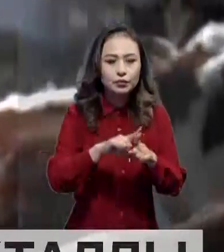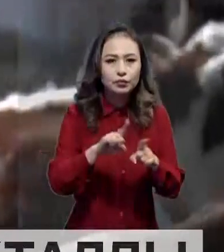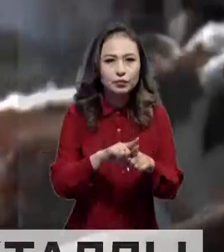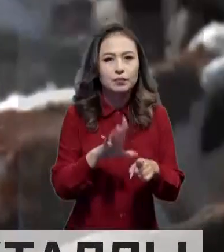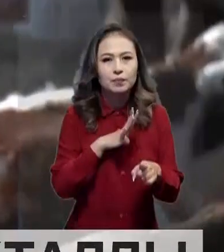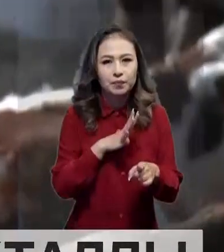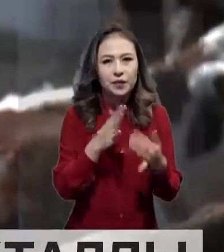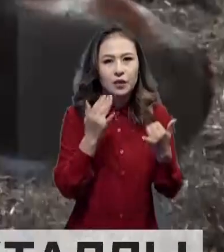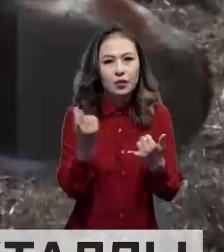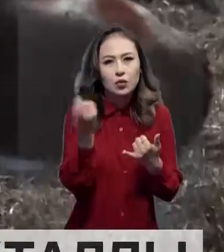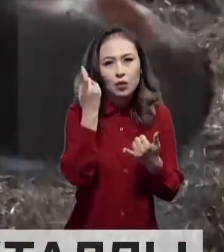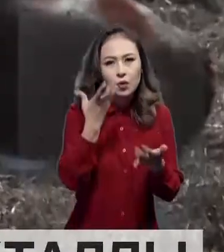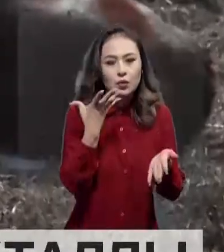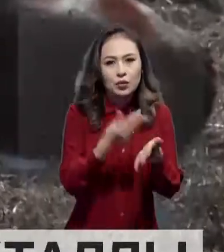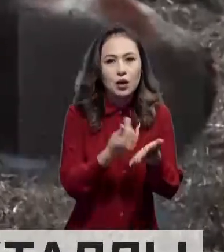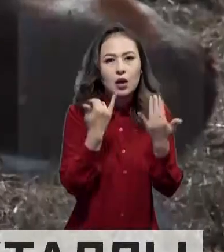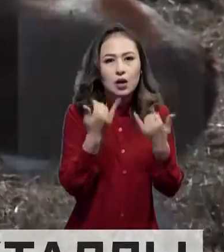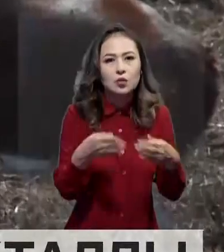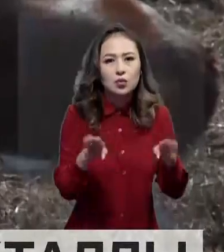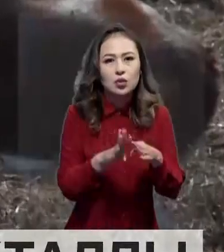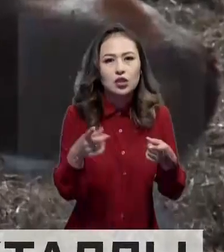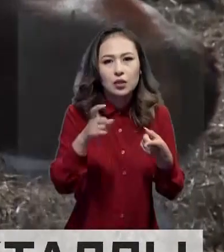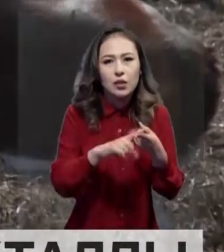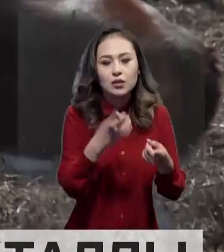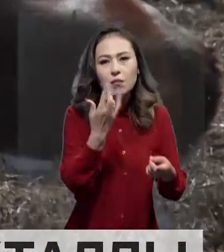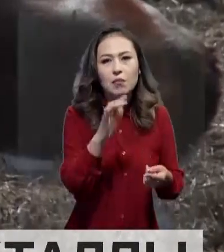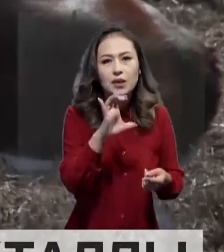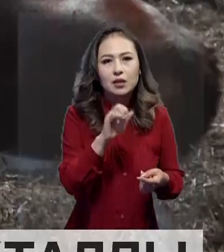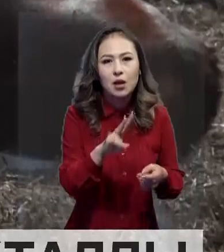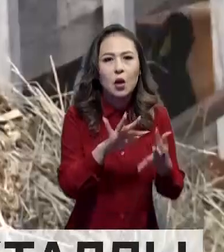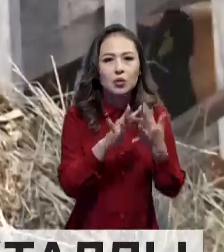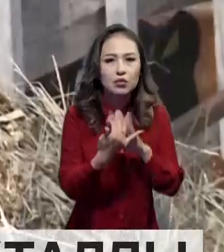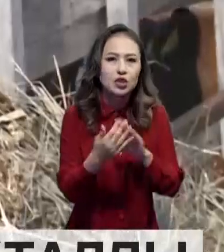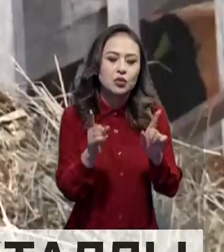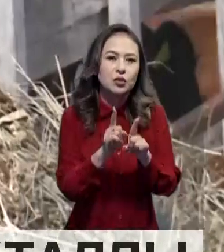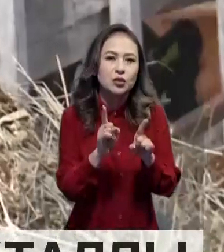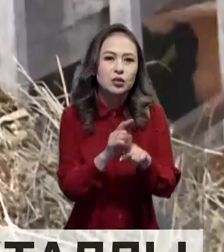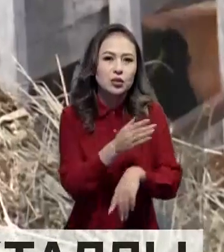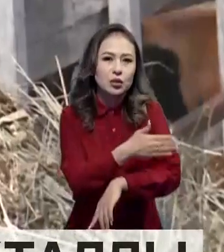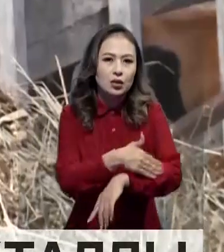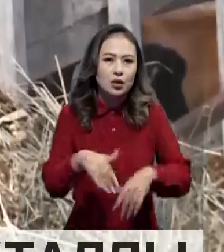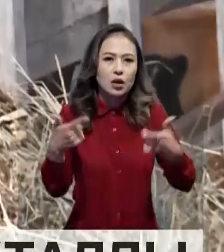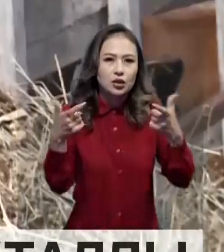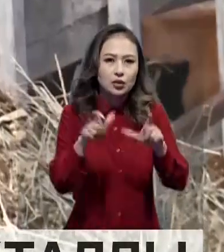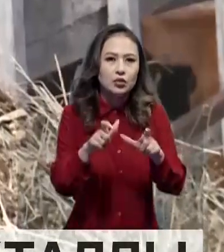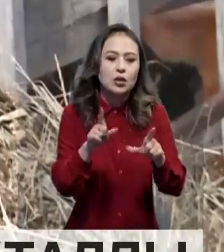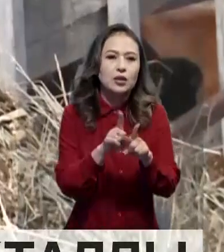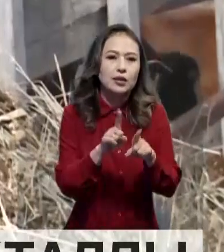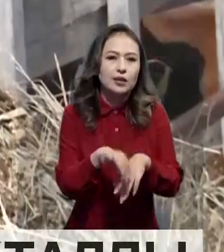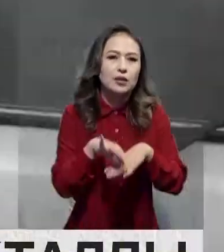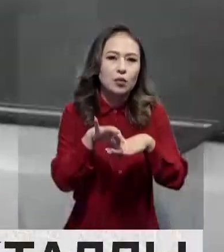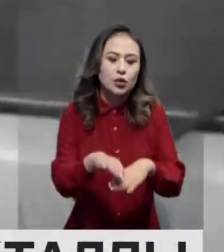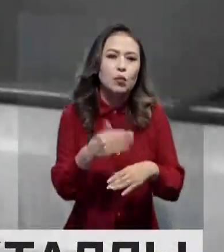союға жіберілді, ал иелеріне өтемақы төленеді. Қазір осы жағдайға байланысты Байсал ауылында бірнеше көшеде карантиндік шектеу